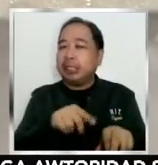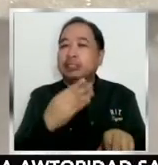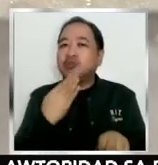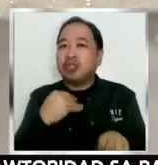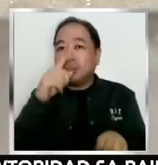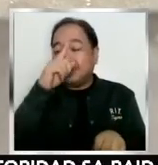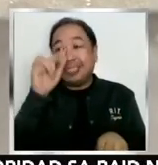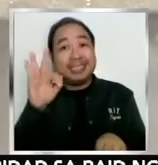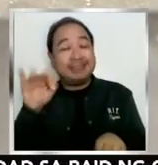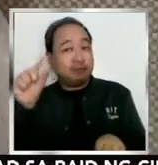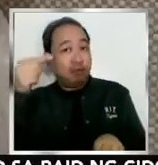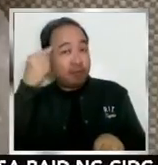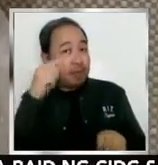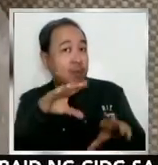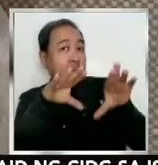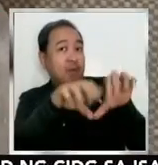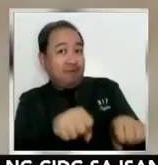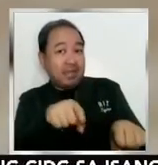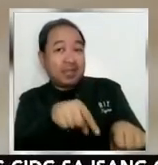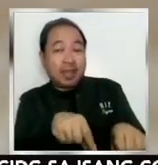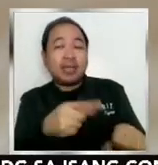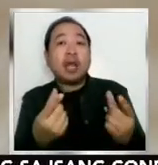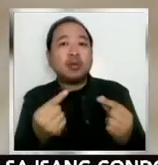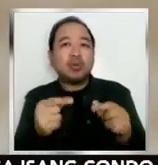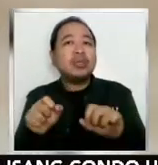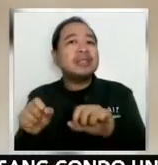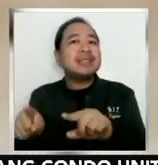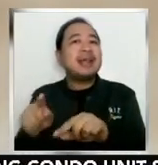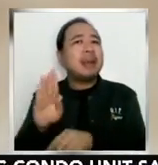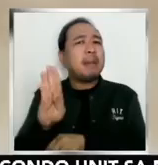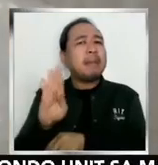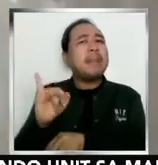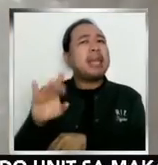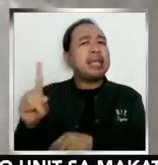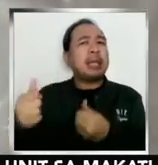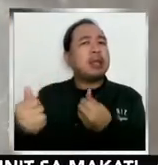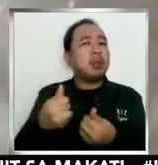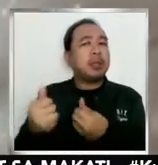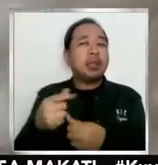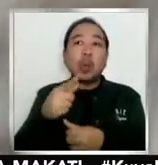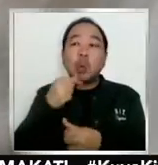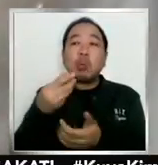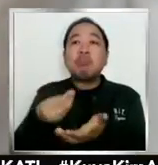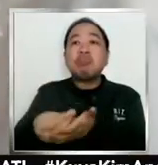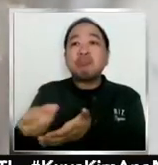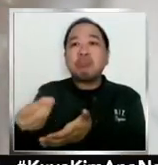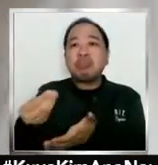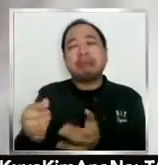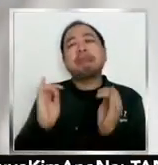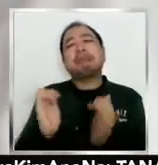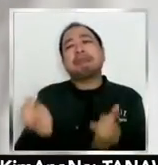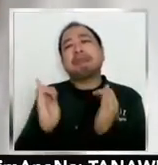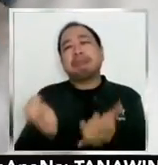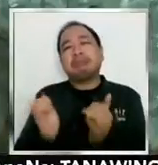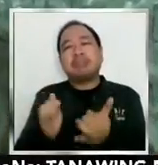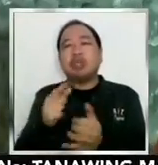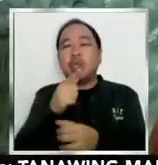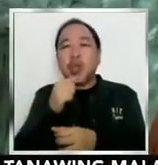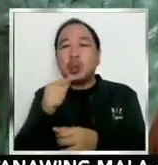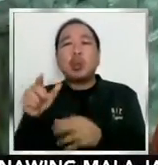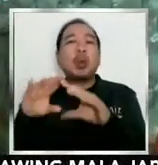authorities, binibidding, ino-auction. Ang bumibili, ganun pa rin. Sila pa rin yung mga smuggler.